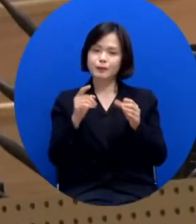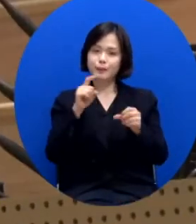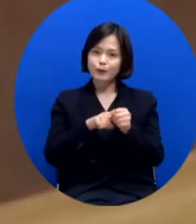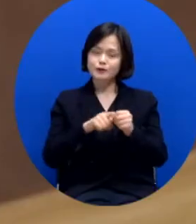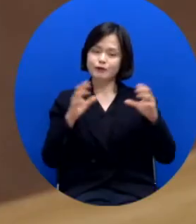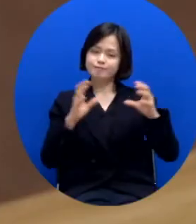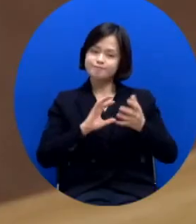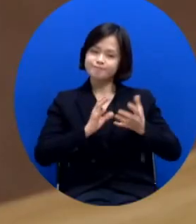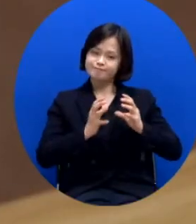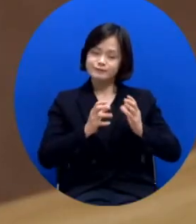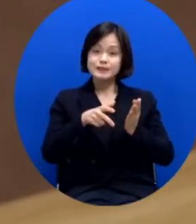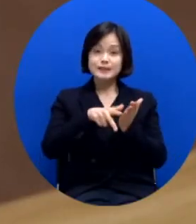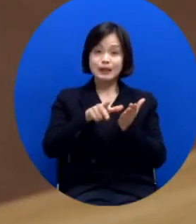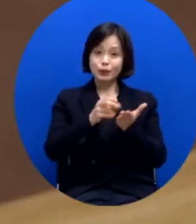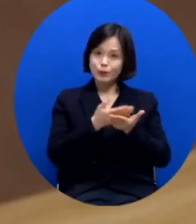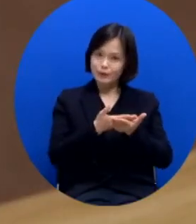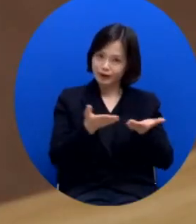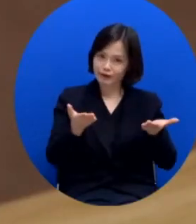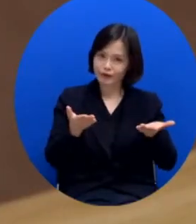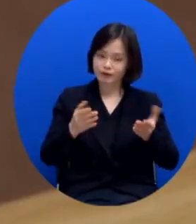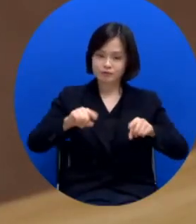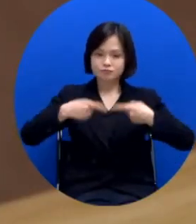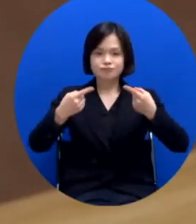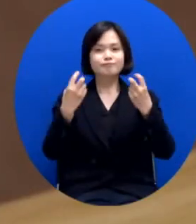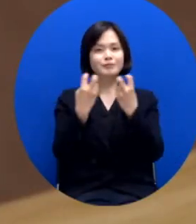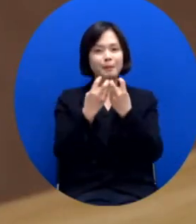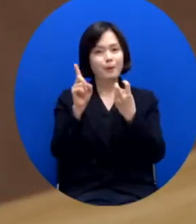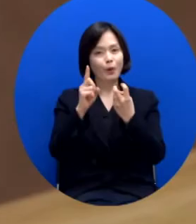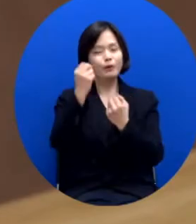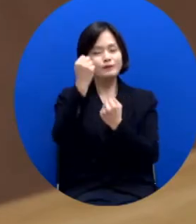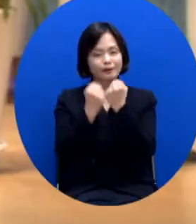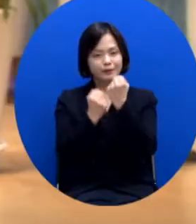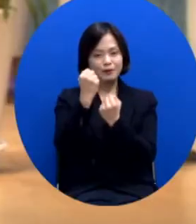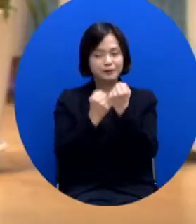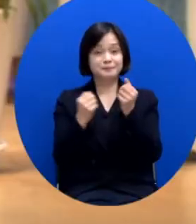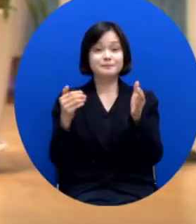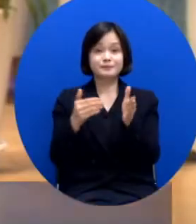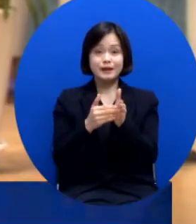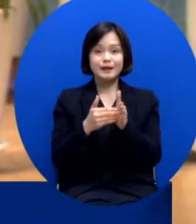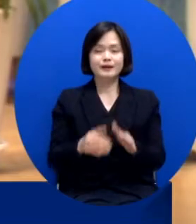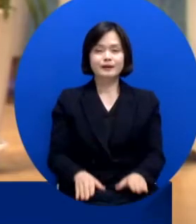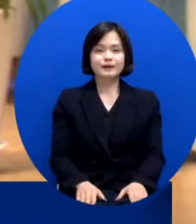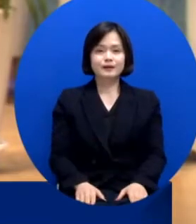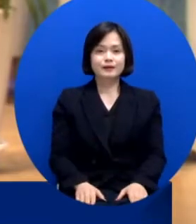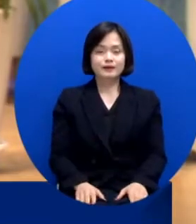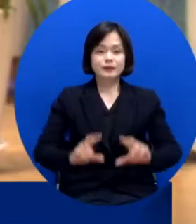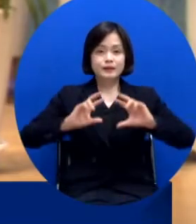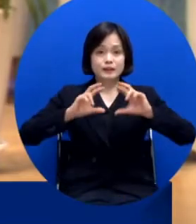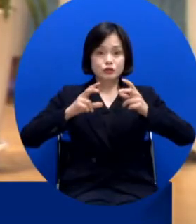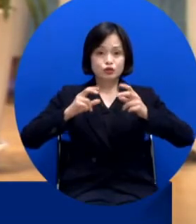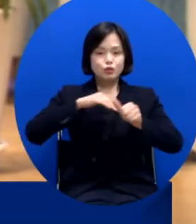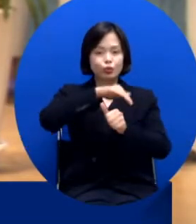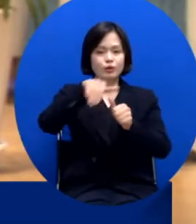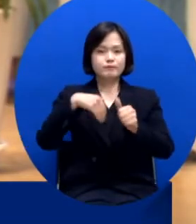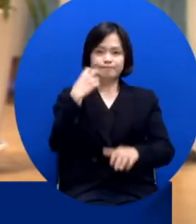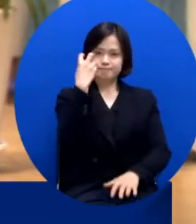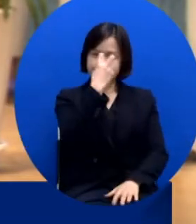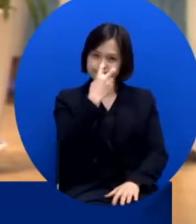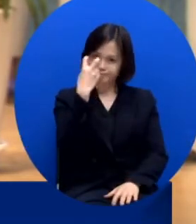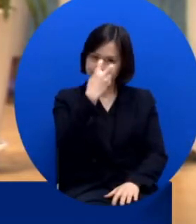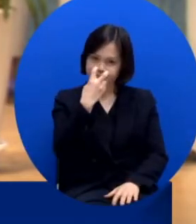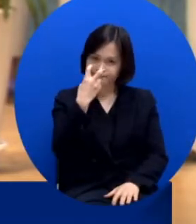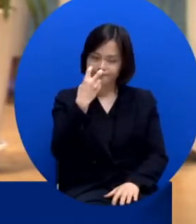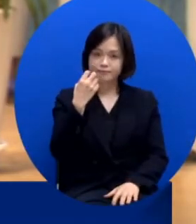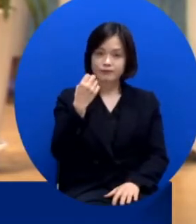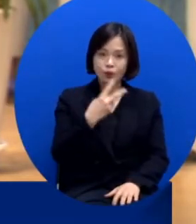나눔회를 열고 캠페인 취지와 참여 방법을 소개하는 자리를 마련했습니다. 지구 환경을 보존하고 하나님께서 만드신 그런